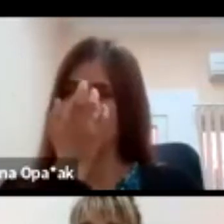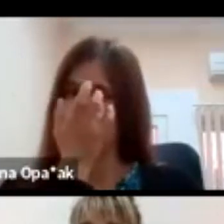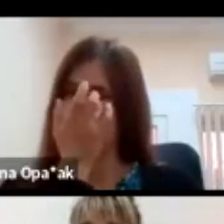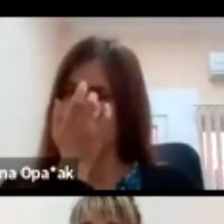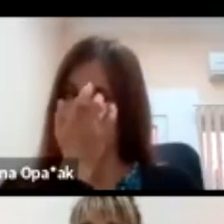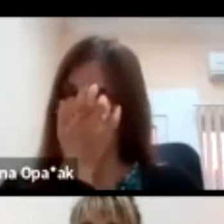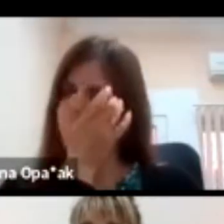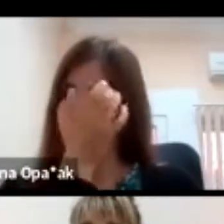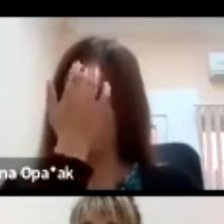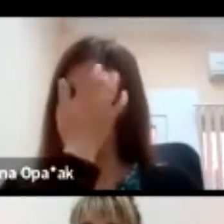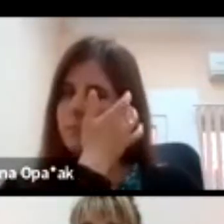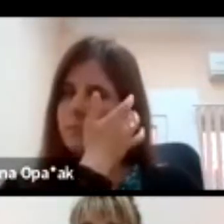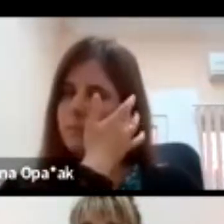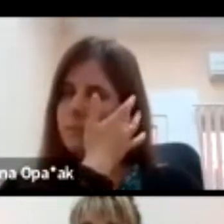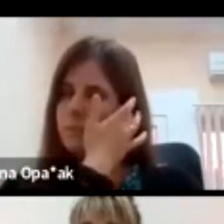Grazie, Master.